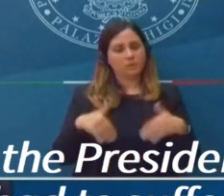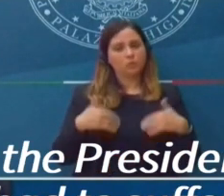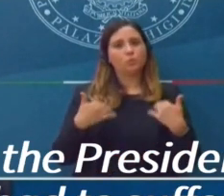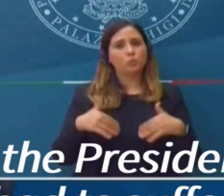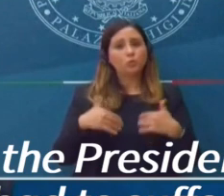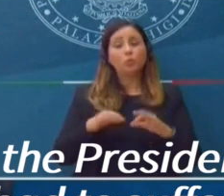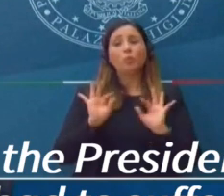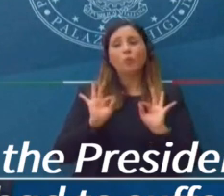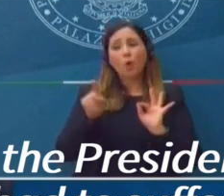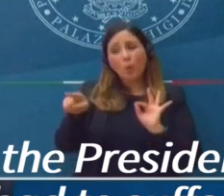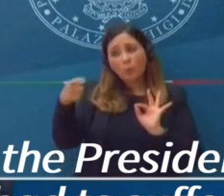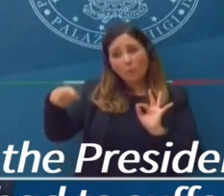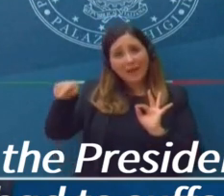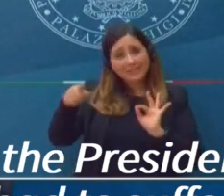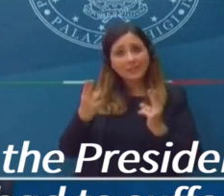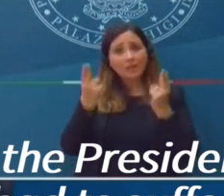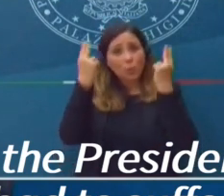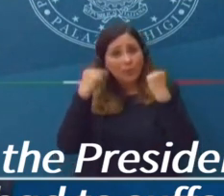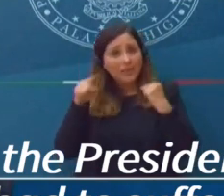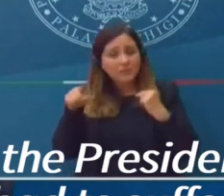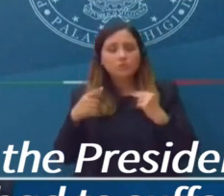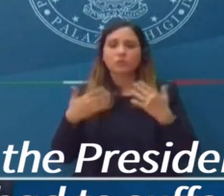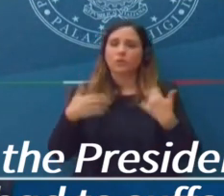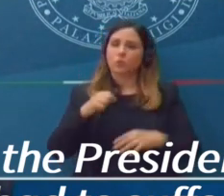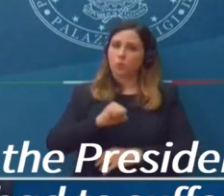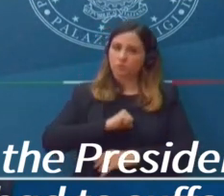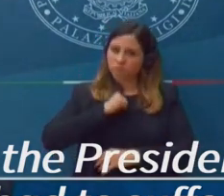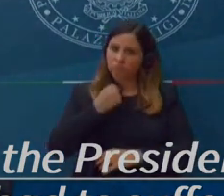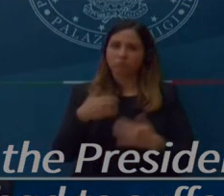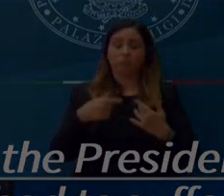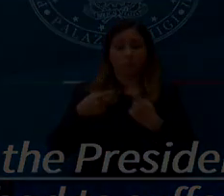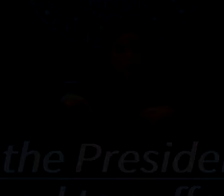per l'umiliazione che la presidente della Commissione von der Leyen ha dovuto subire.